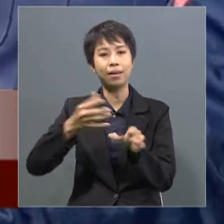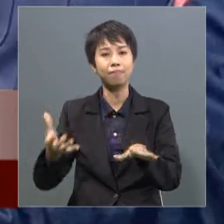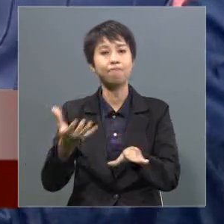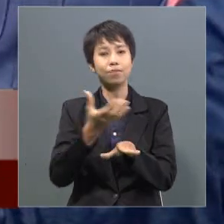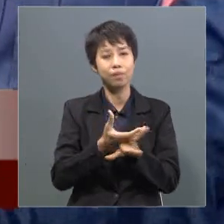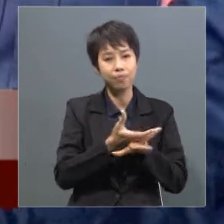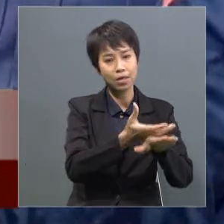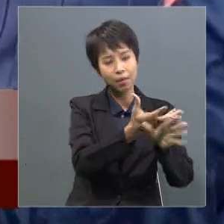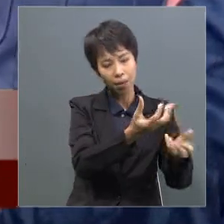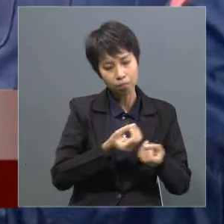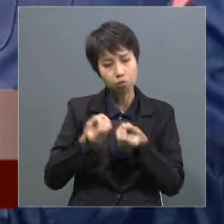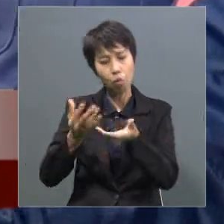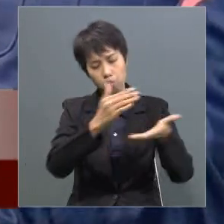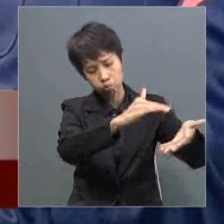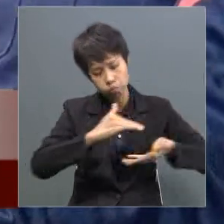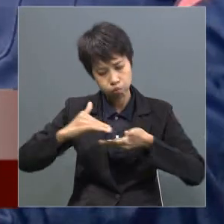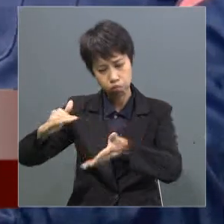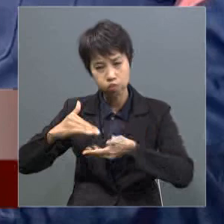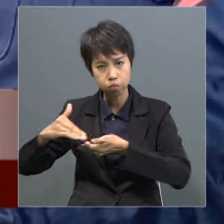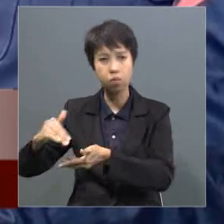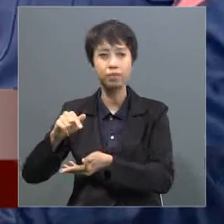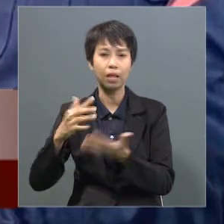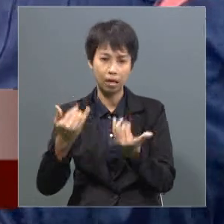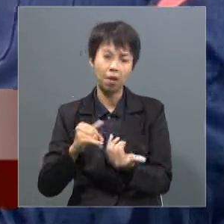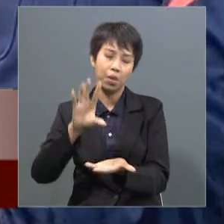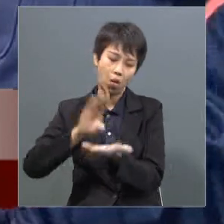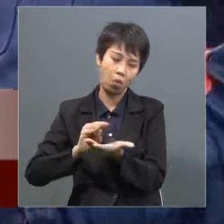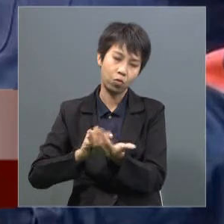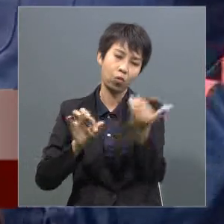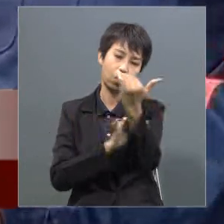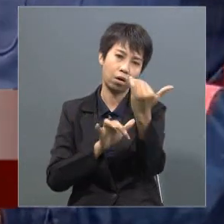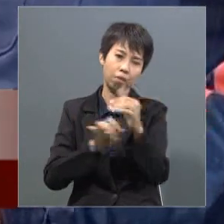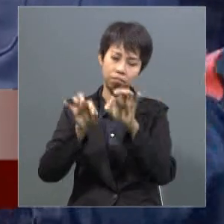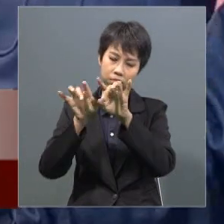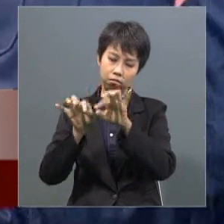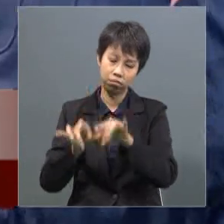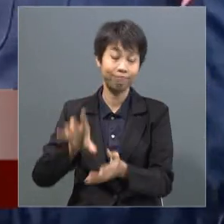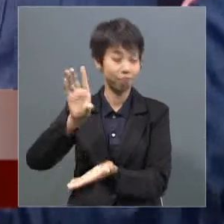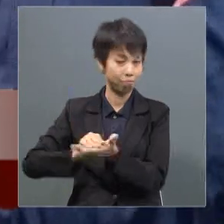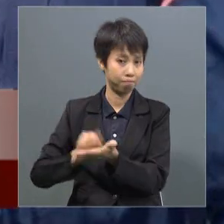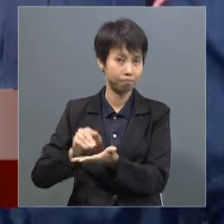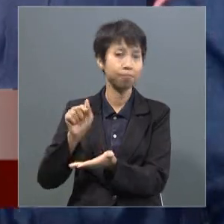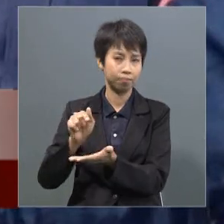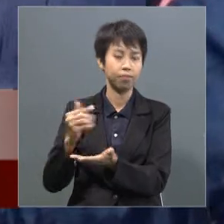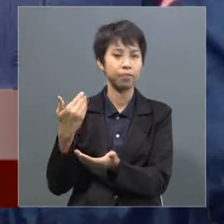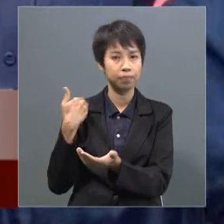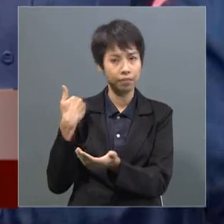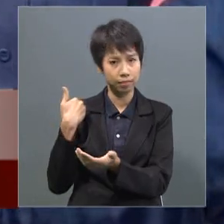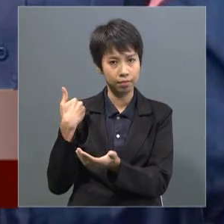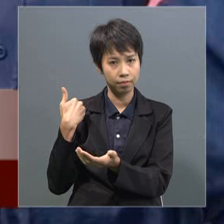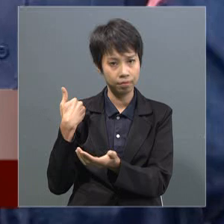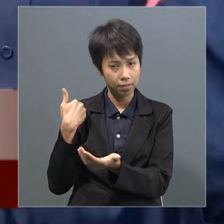ว่าข้อมูลที่เขาเก็บไว้ในคอมพิวเตอร์เนี่ยมีการบันทึกไว้ไหมว่ามีการ